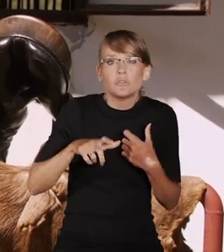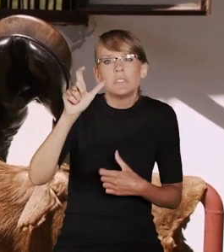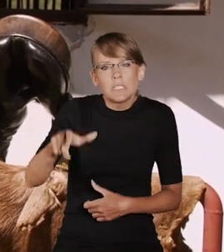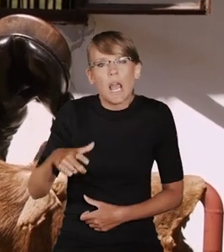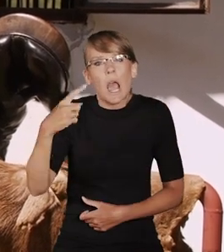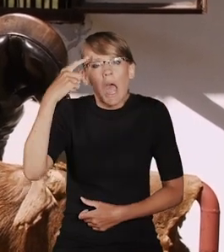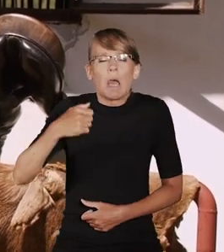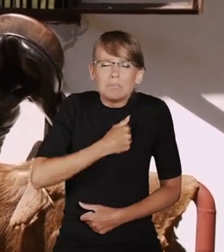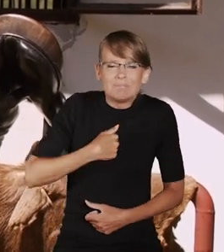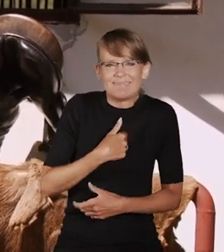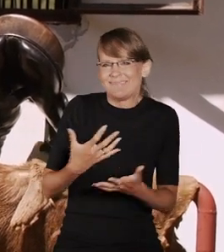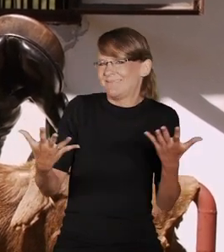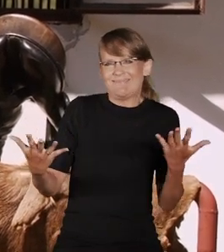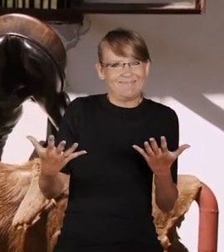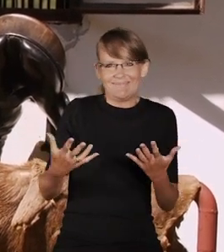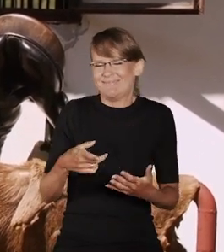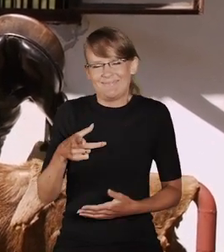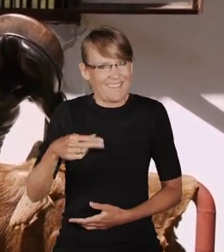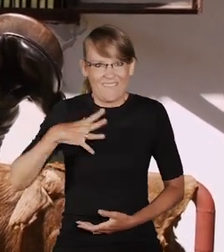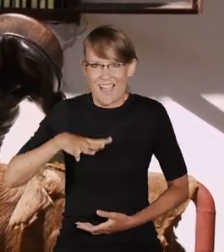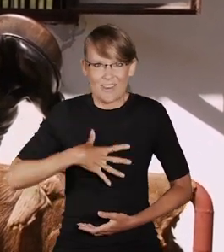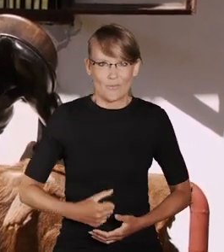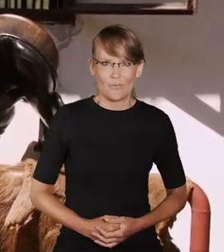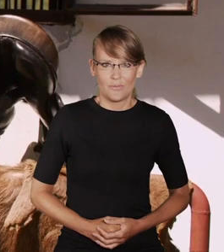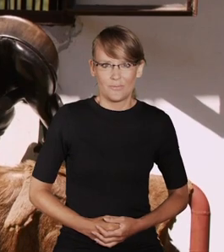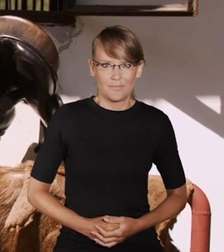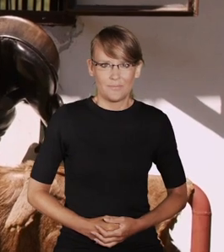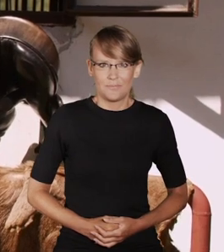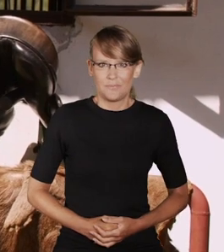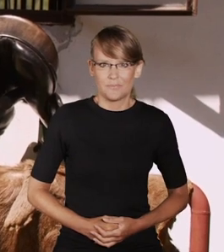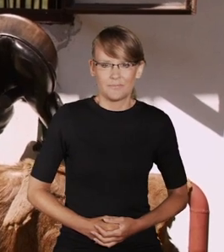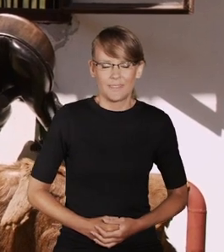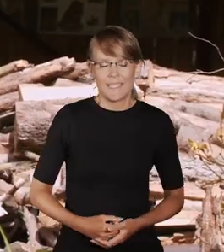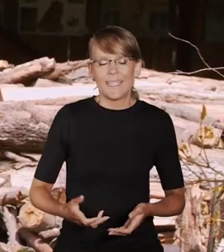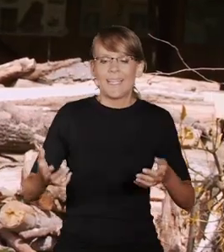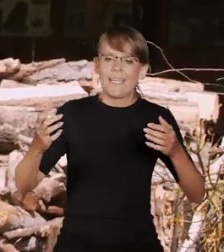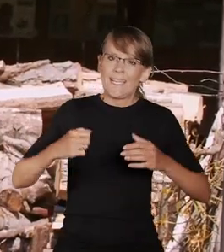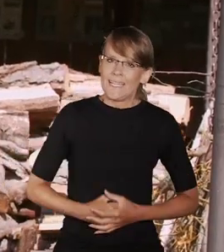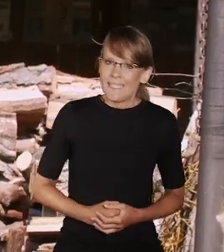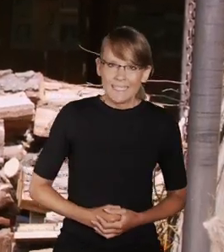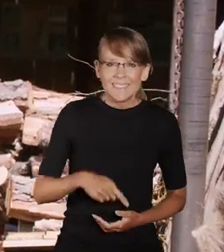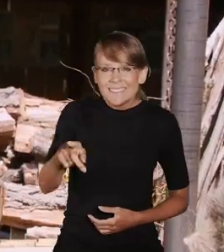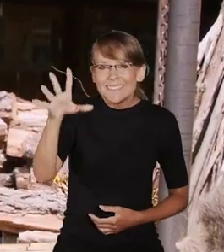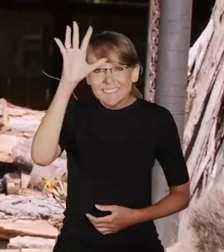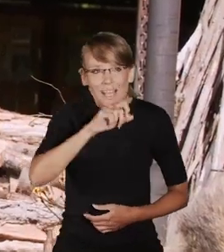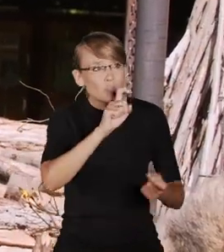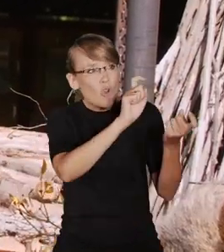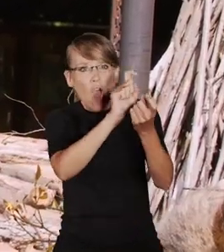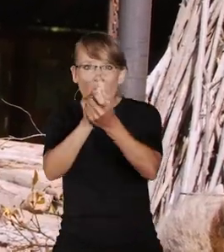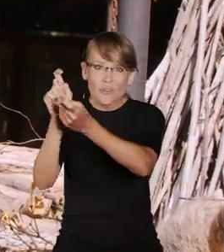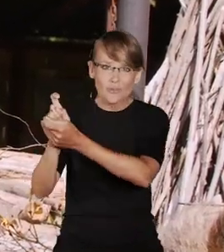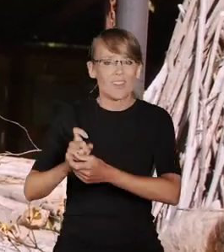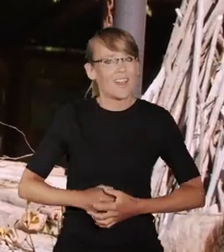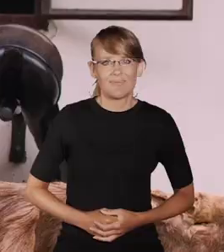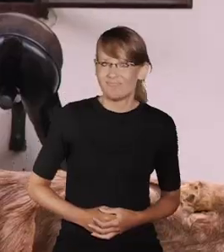I mnie swego czasu żona pomarła. Pomartwiłem się przez miesiąc. Popłakałem i dość na tym, no bo żeby całe życie po niej